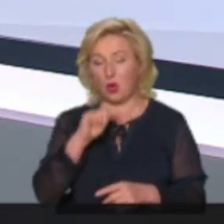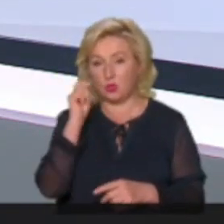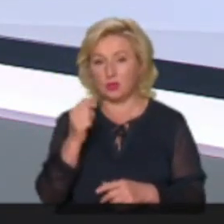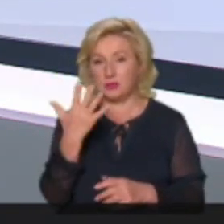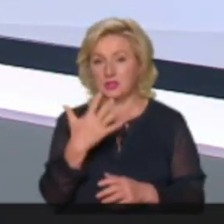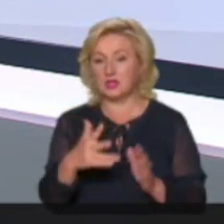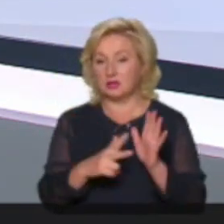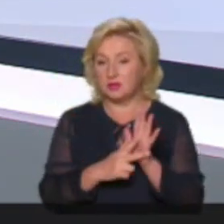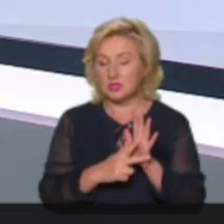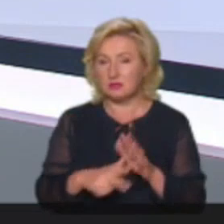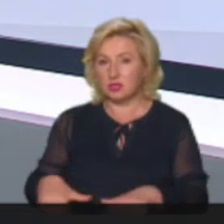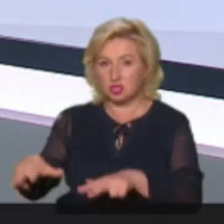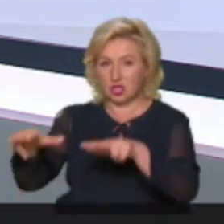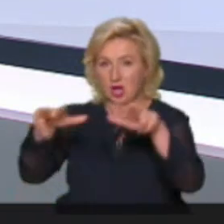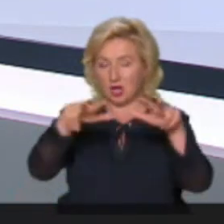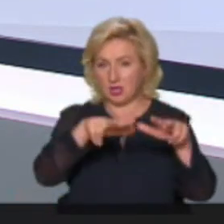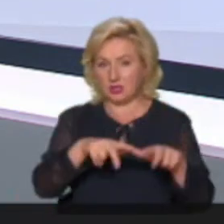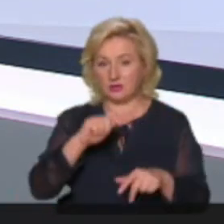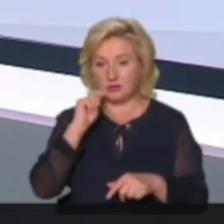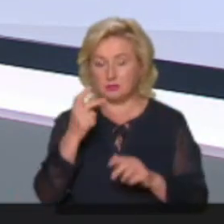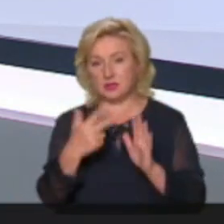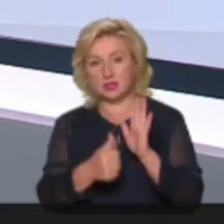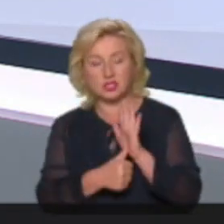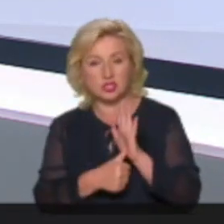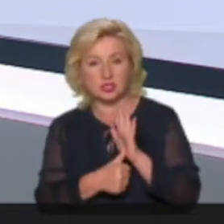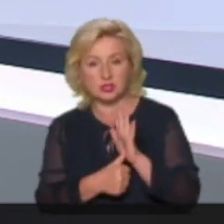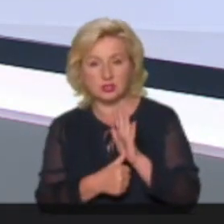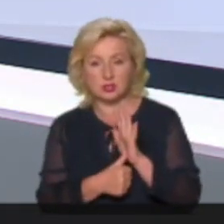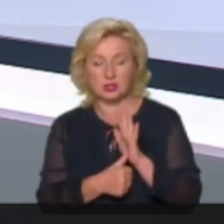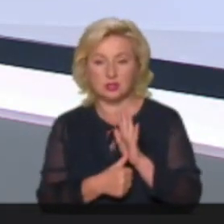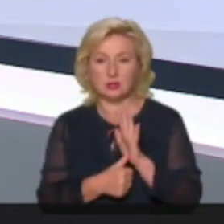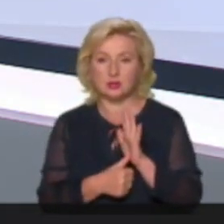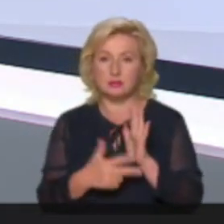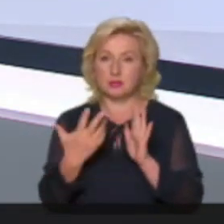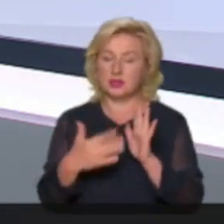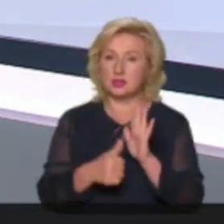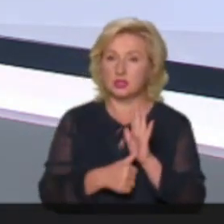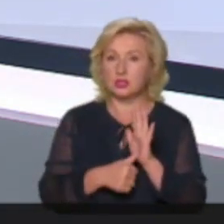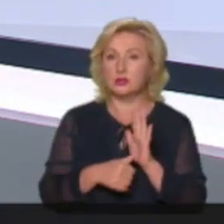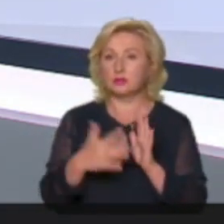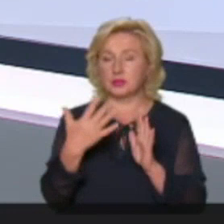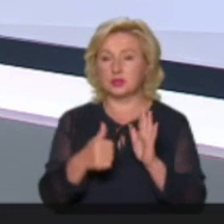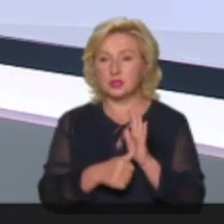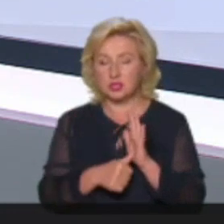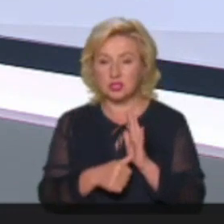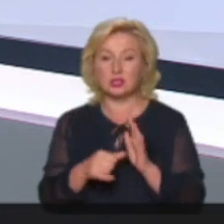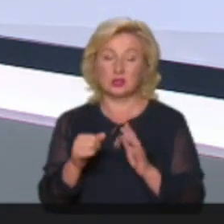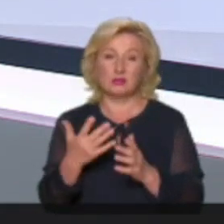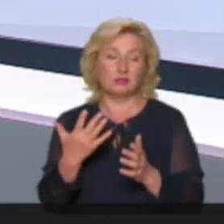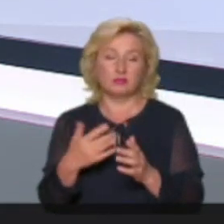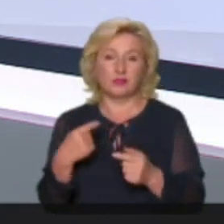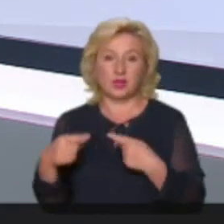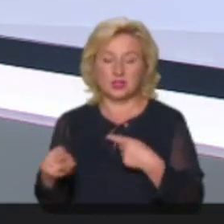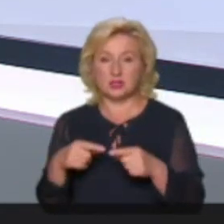я не помиляюся, шахедів. 58 шахедів. Чи 56, а 53 збили. 56 летіло. Ну, де 56, там і 58, різниця